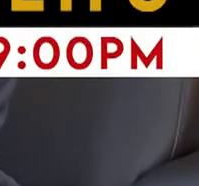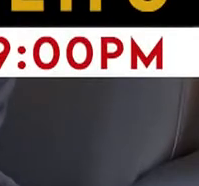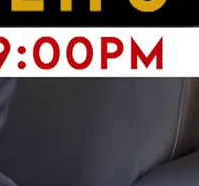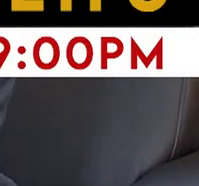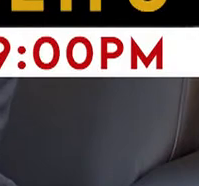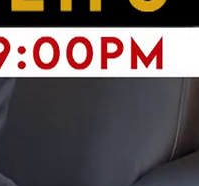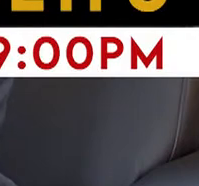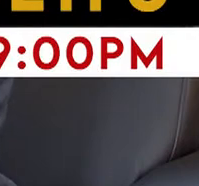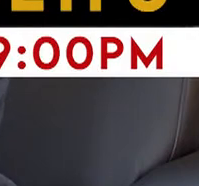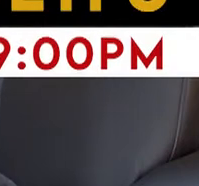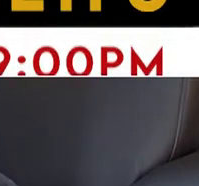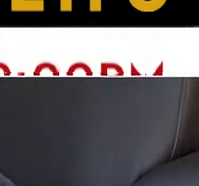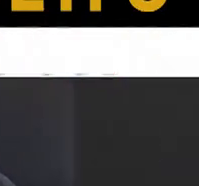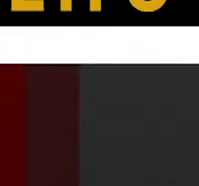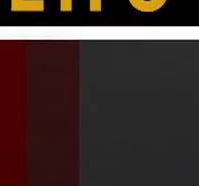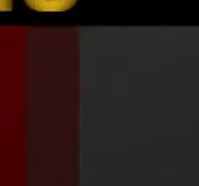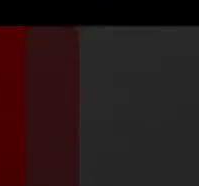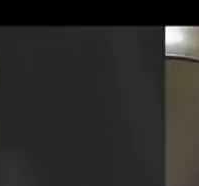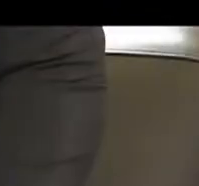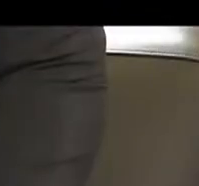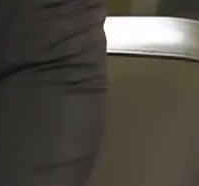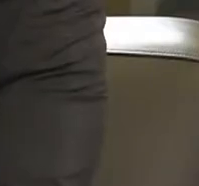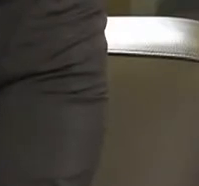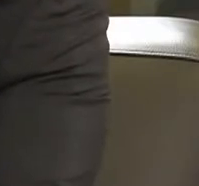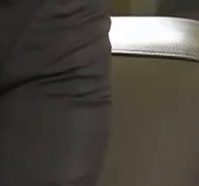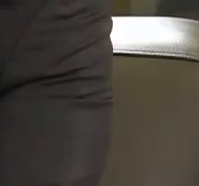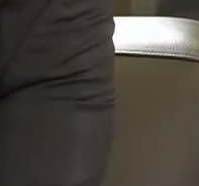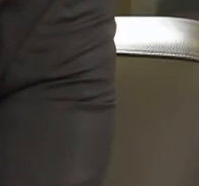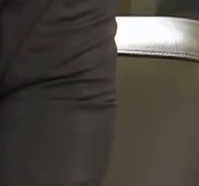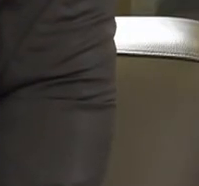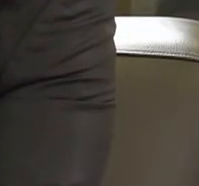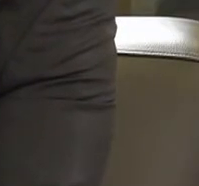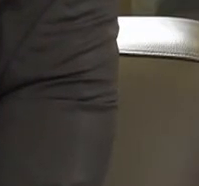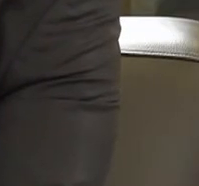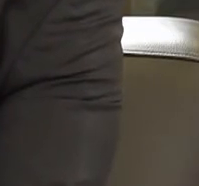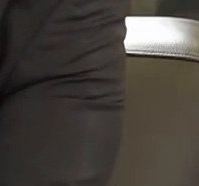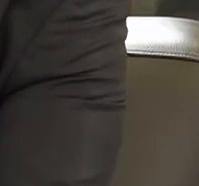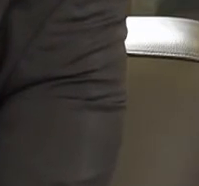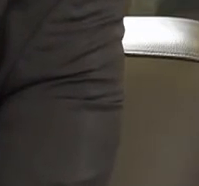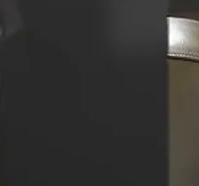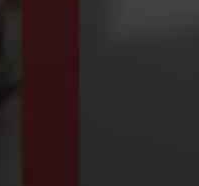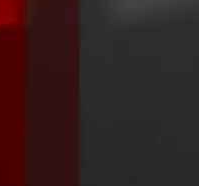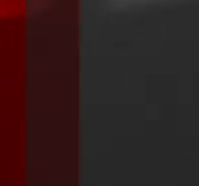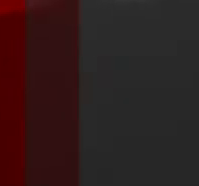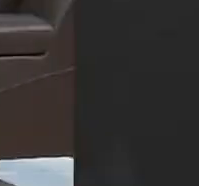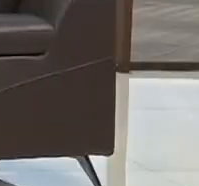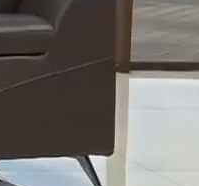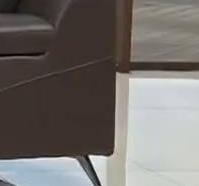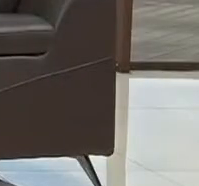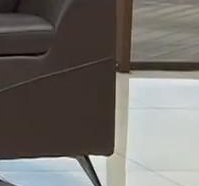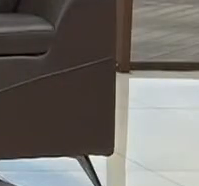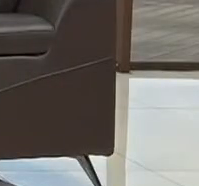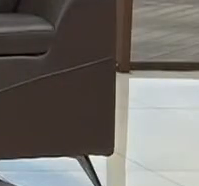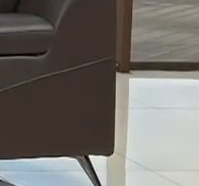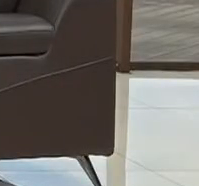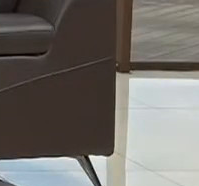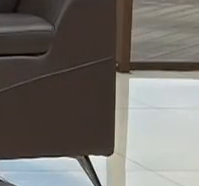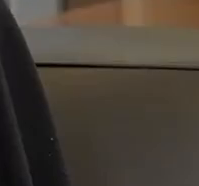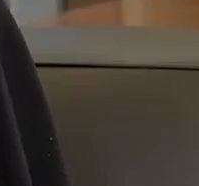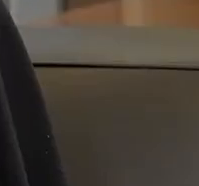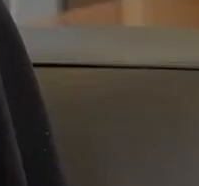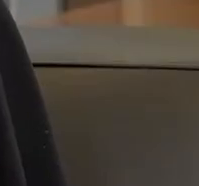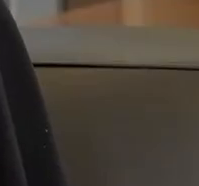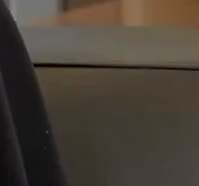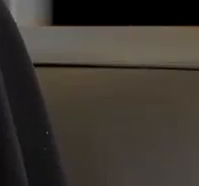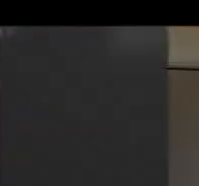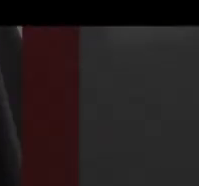aye phansi esiveni kuyawumikisa ke lusito lwahulumende. Nekuthi ke lusito lutholakala kuhulumende kube lusito